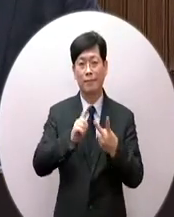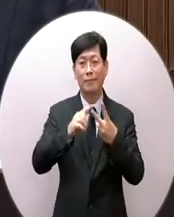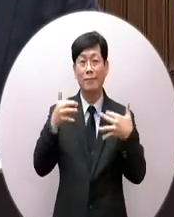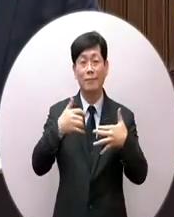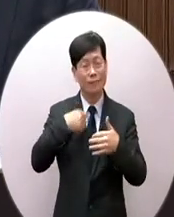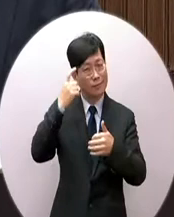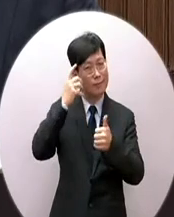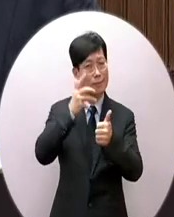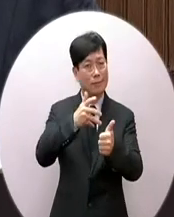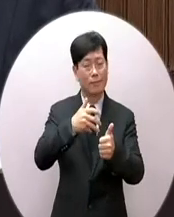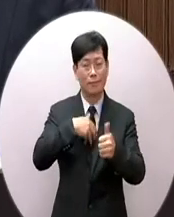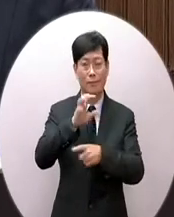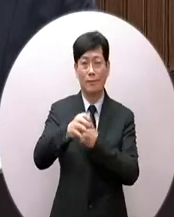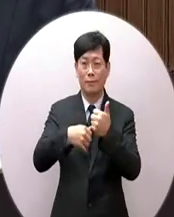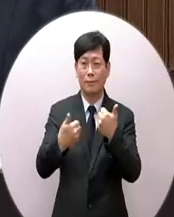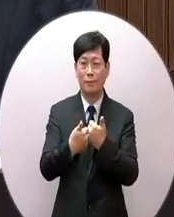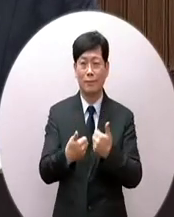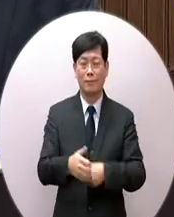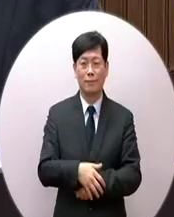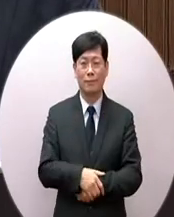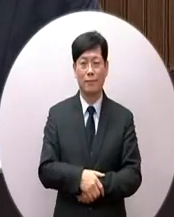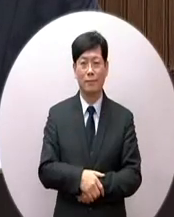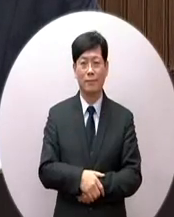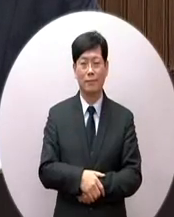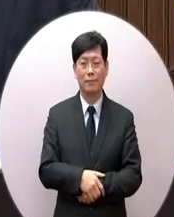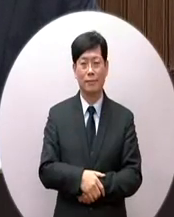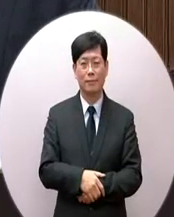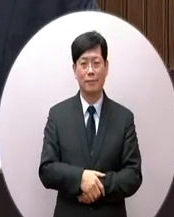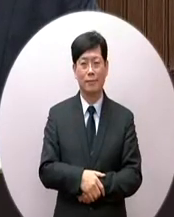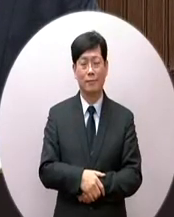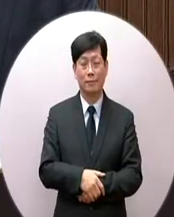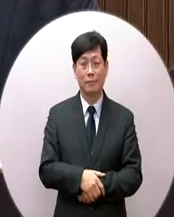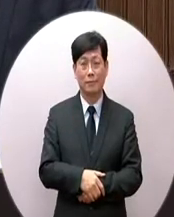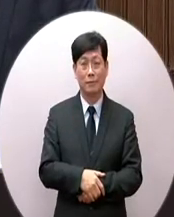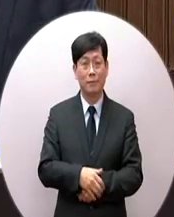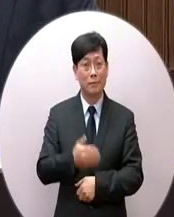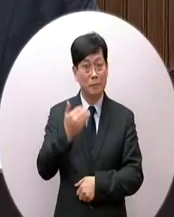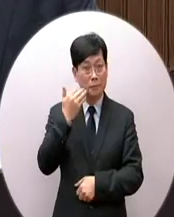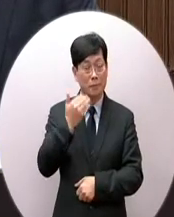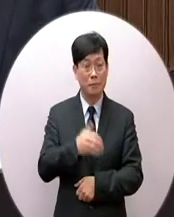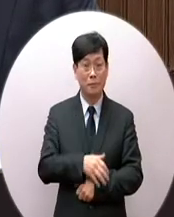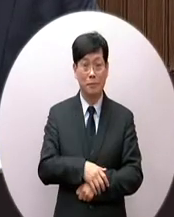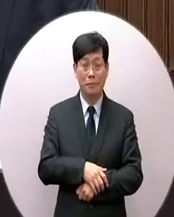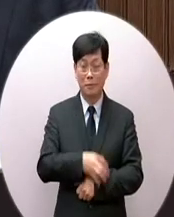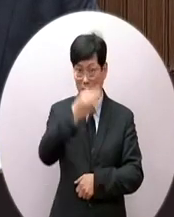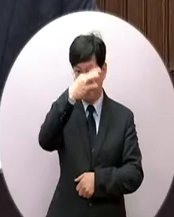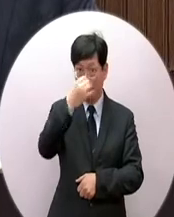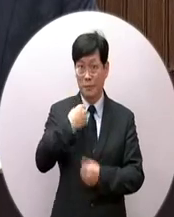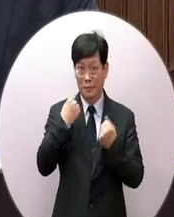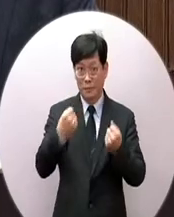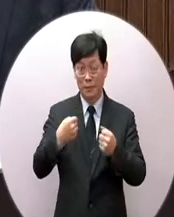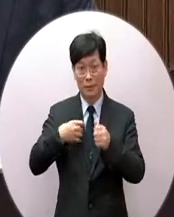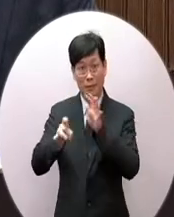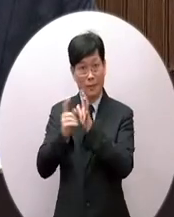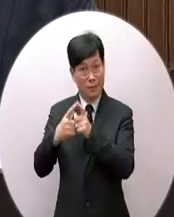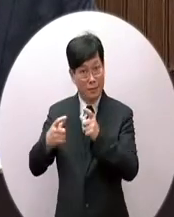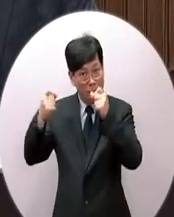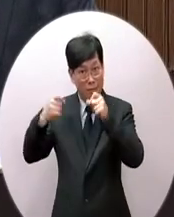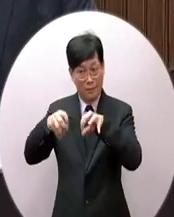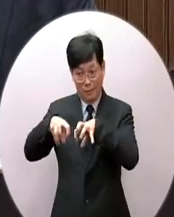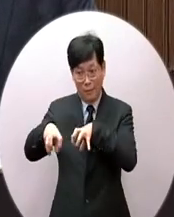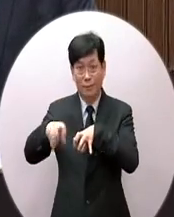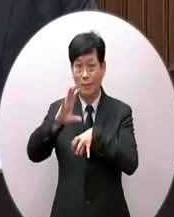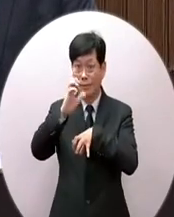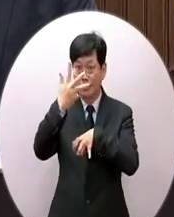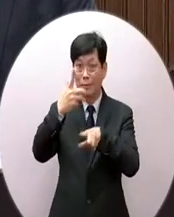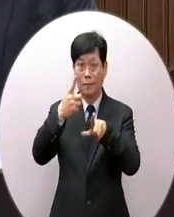问题，我想请问农委会了，哈，这个非国 要在距离兰屿98公里